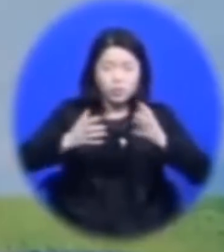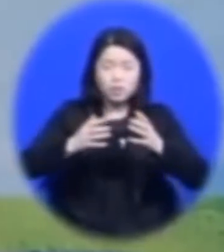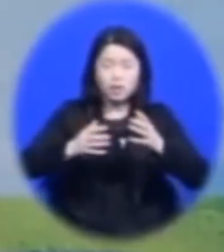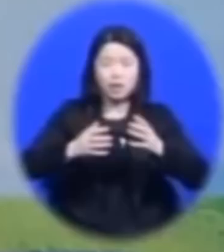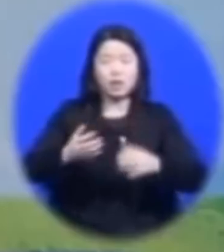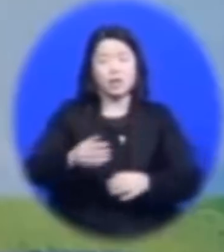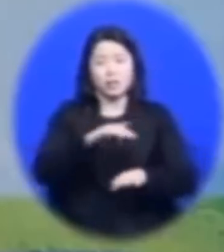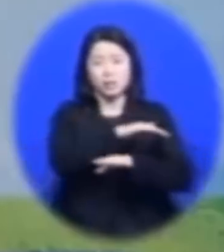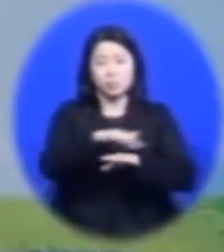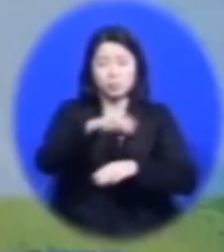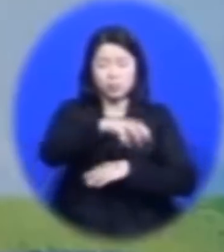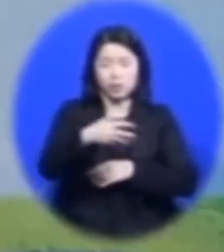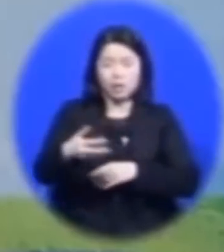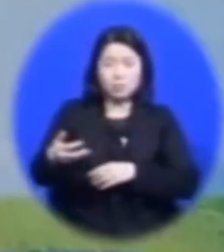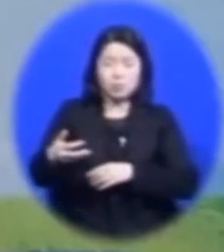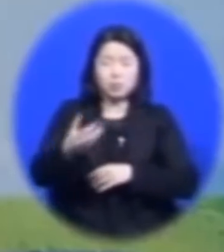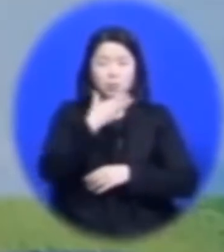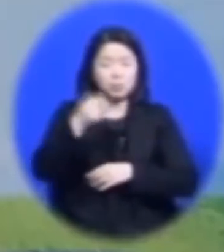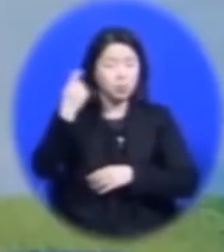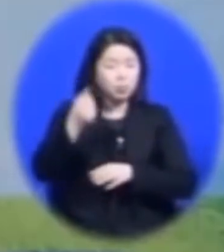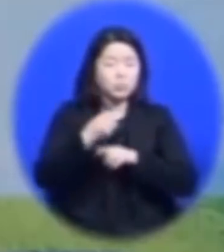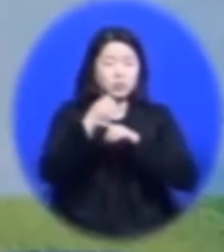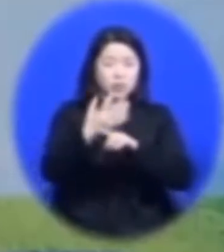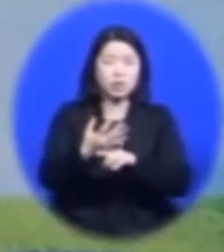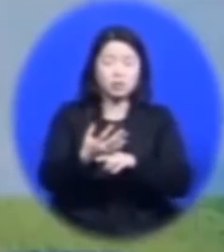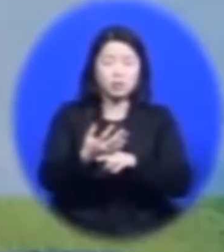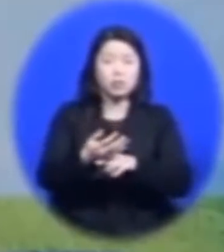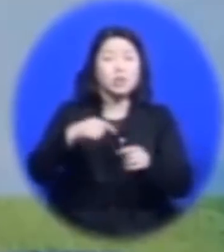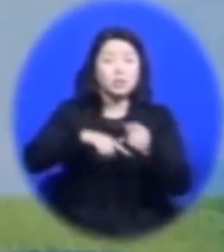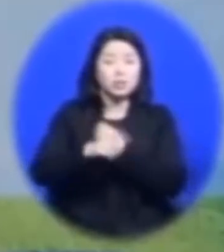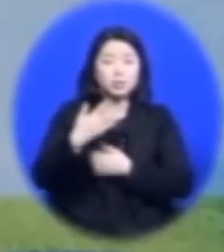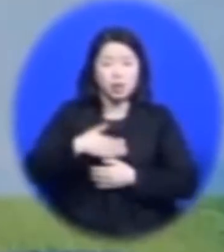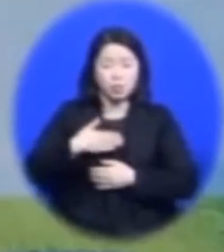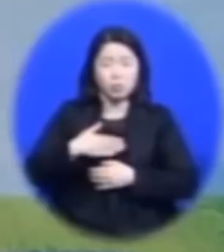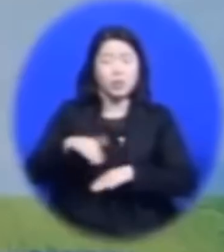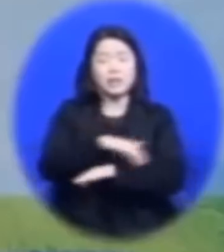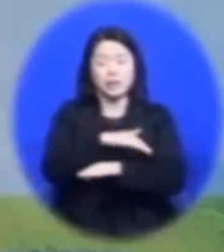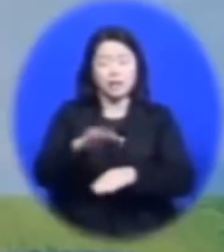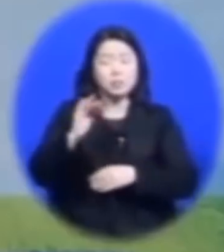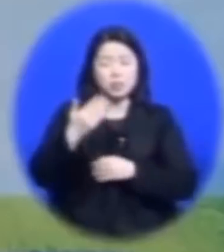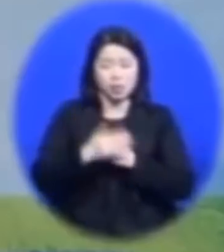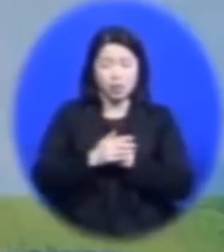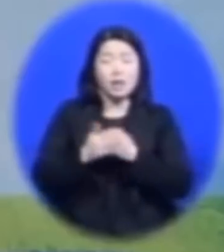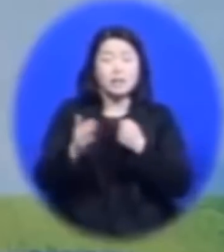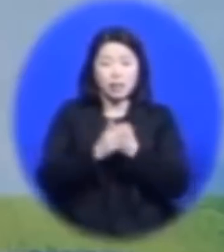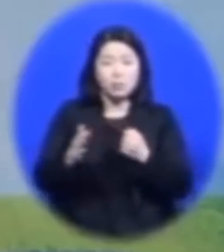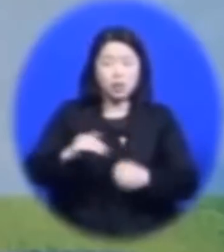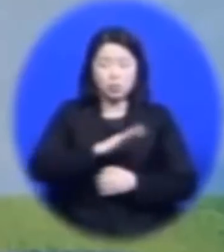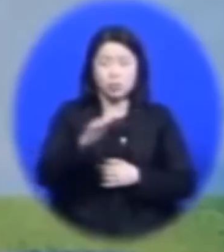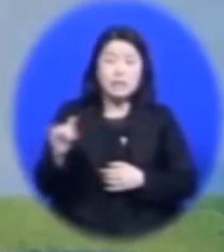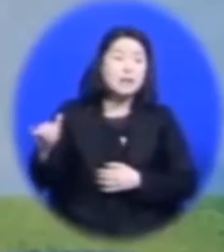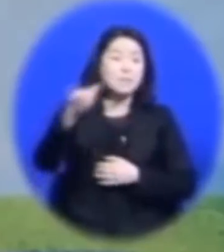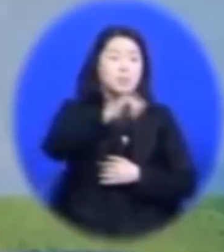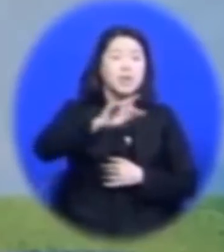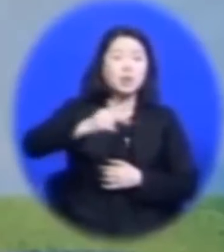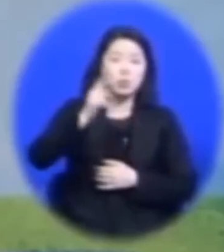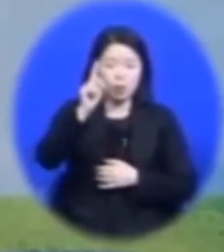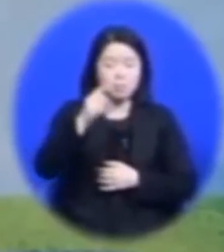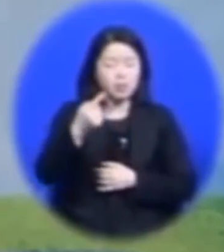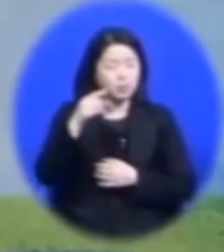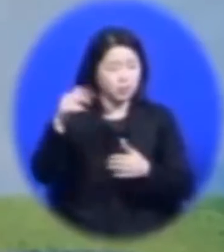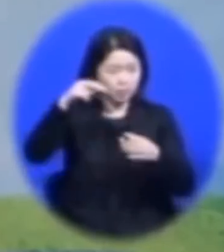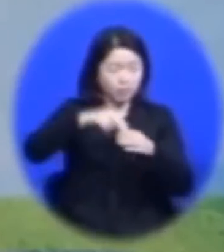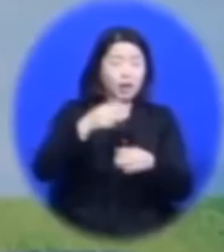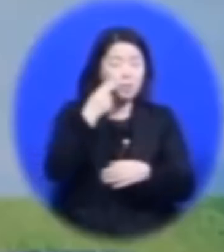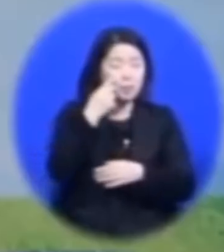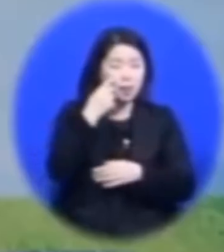줄 알고 그렇게 다니시면 되겠 그러니 우리 한번 b 인기도 한번 타 봅시다 그래가지고